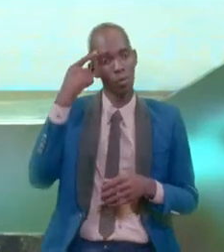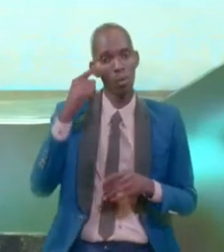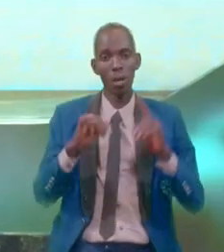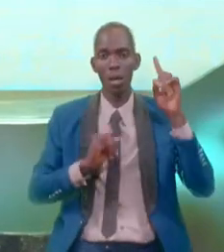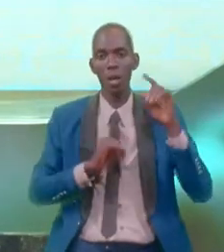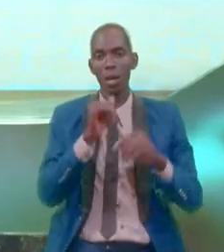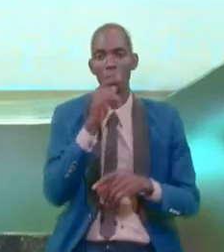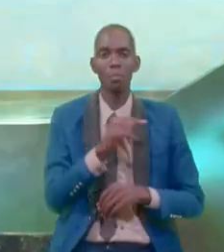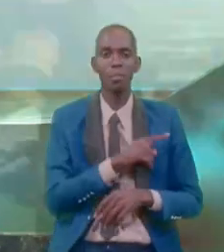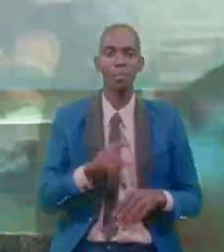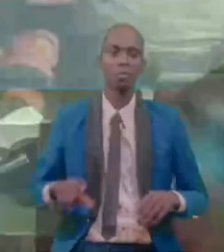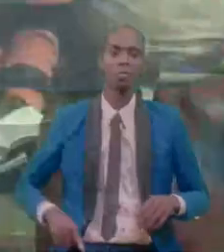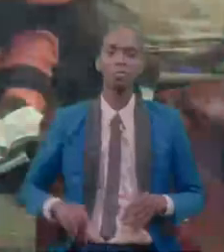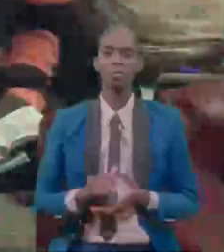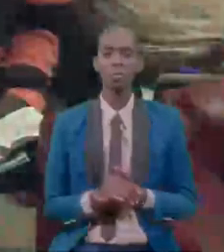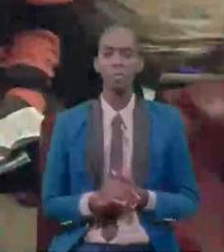l'Éternel.